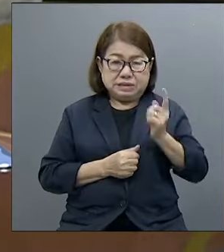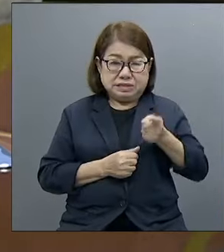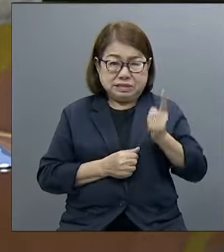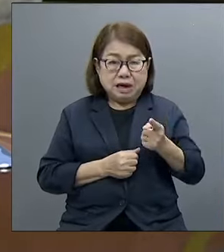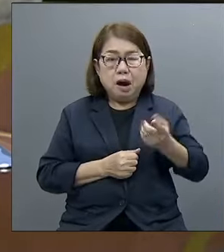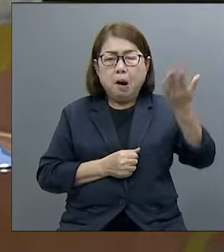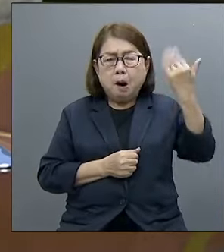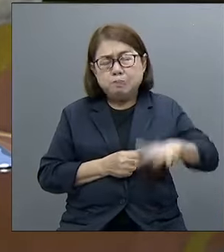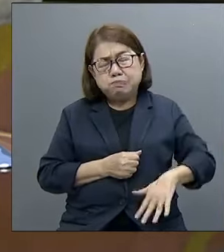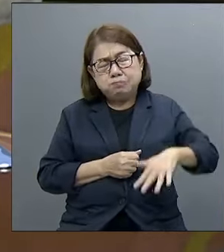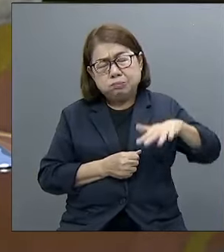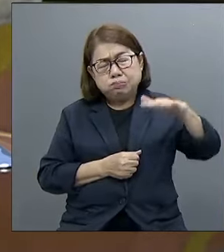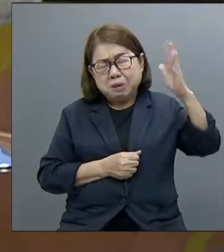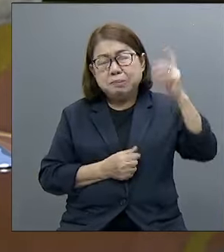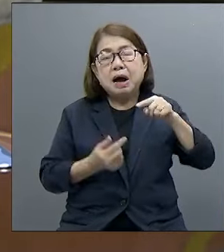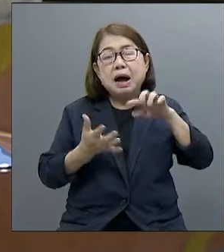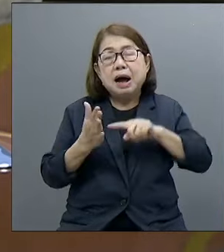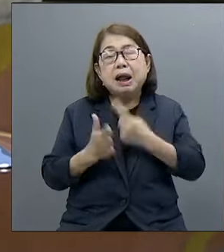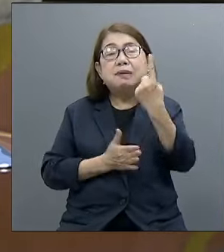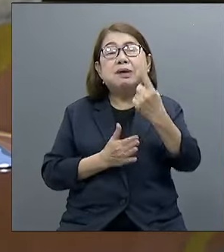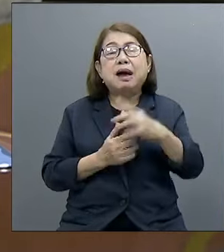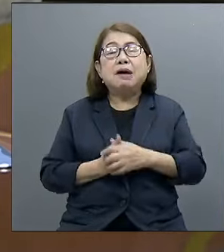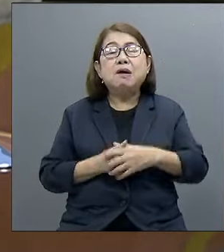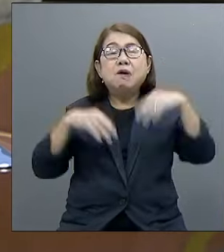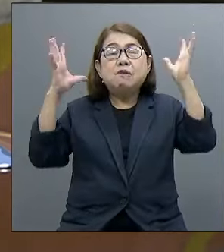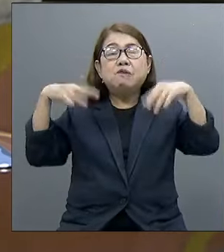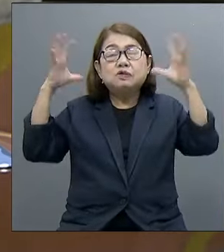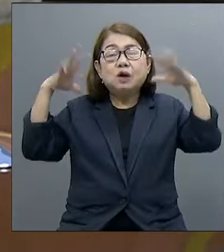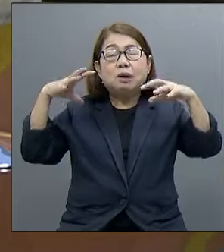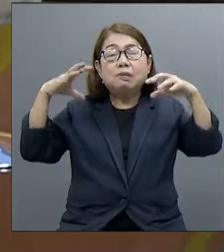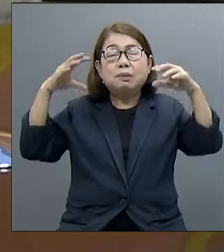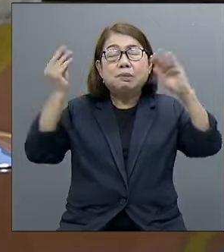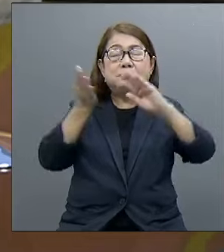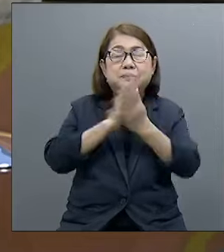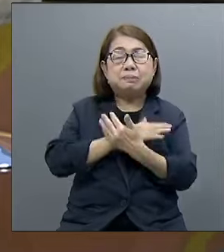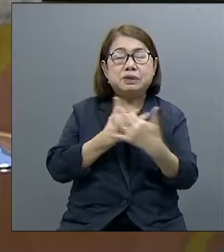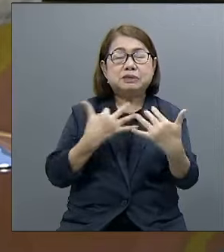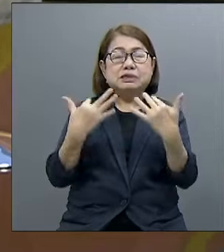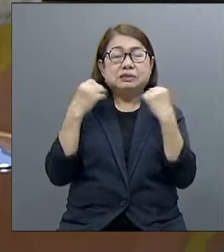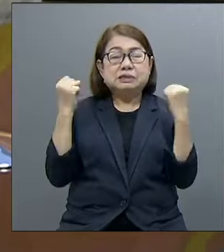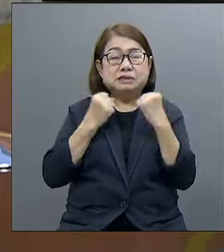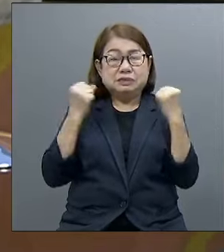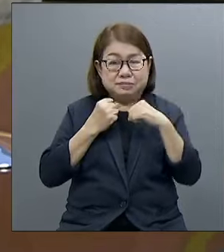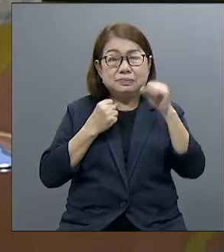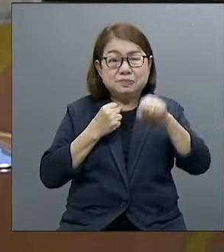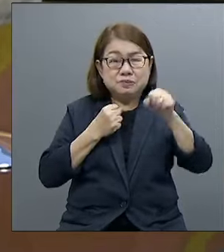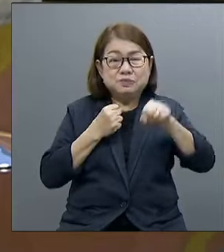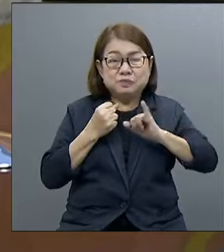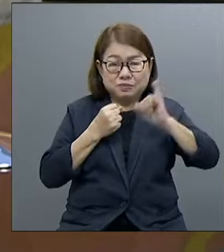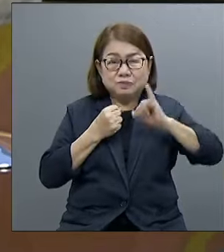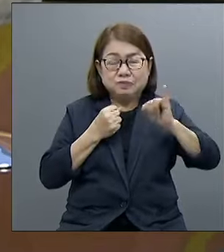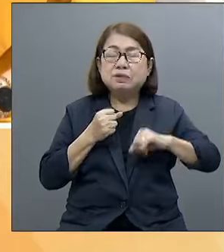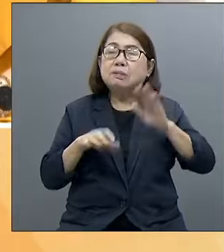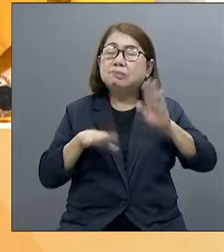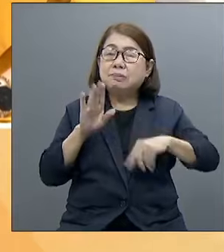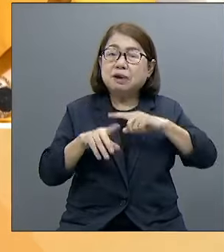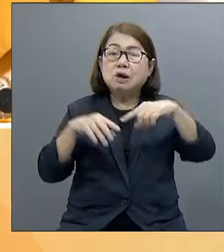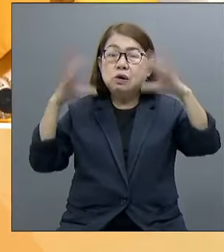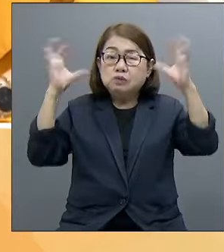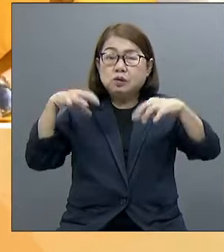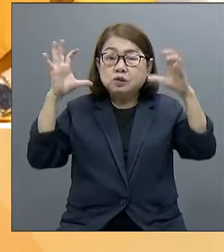ยเรียนมาคือช่วงนี้มันเป็นปลายฝนต้นหนาวป่ะ ยังเรียกว่าเป็นเขาเรียกว่ายังเป็นช่วงฤดูหนาวอยู ่ฤดูหนาวอยู่ใช่ไหมปลายฝนคือพฤศจิกา พฤษ